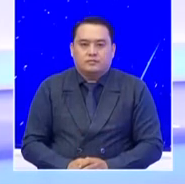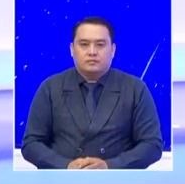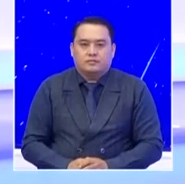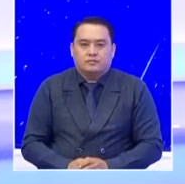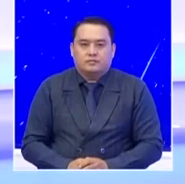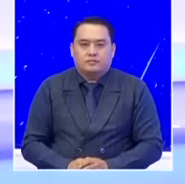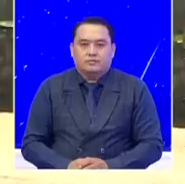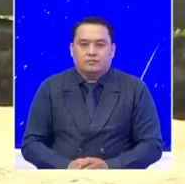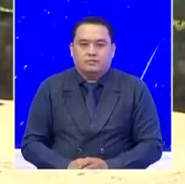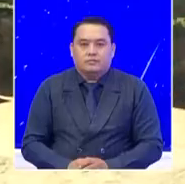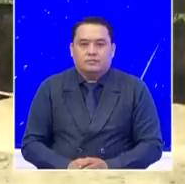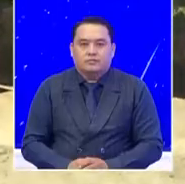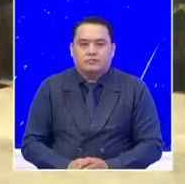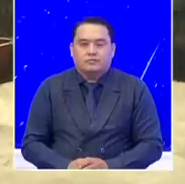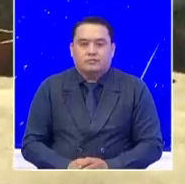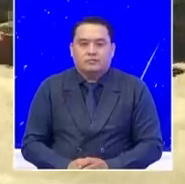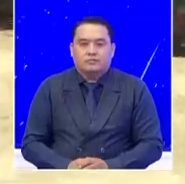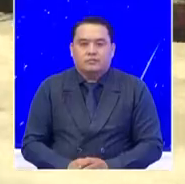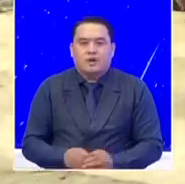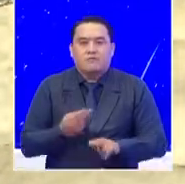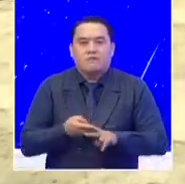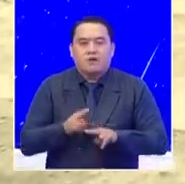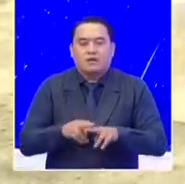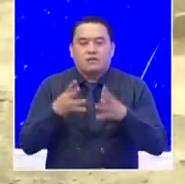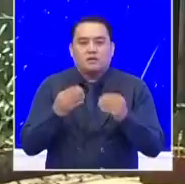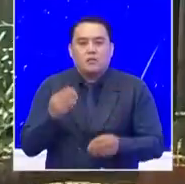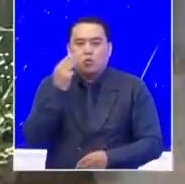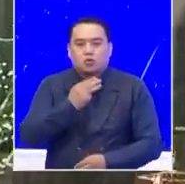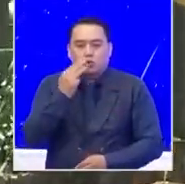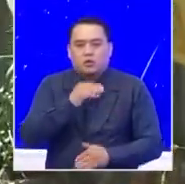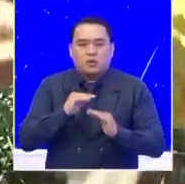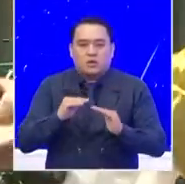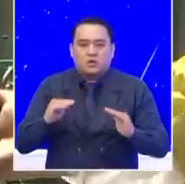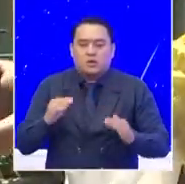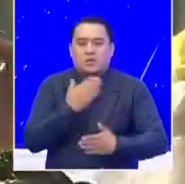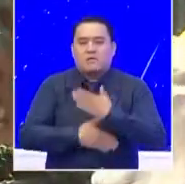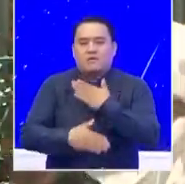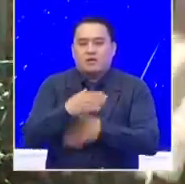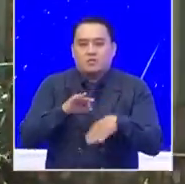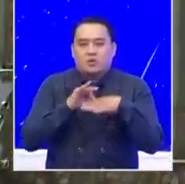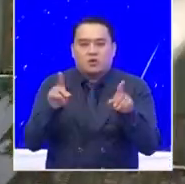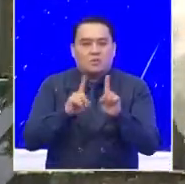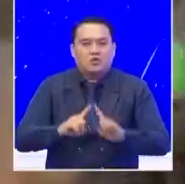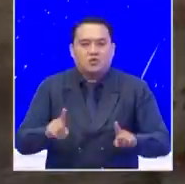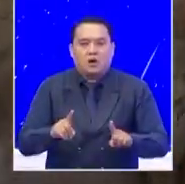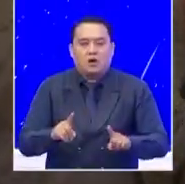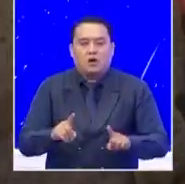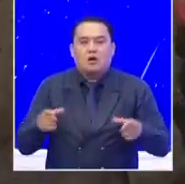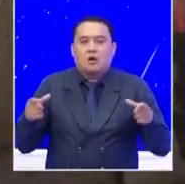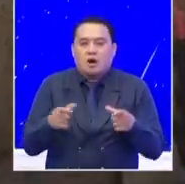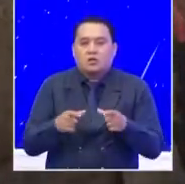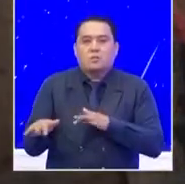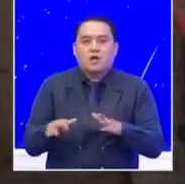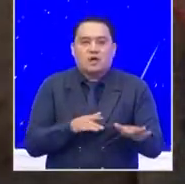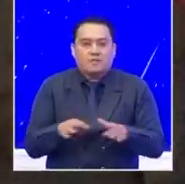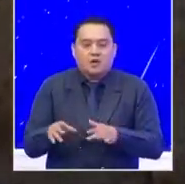интересно. В этом году первый день лета для уштубинских детей с особыми потребностями прошел необычно. И хотя карантинные